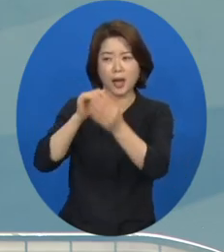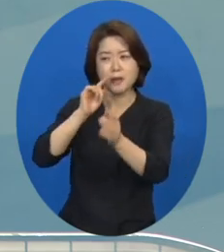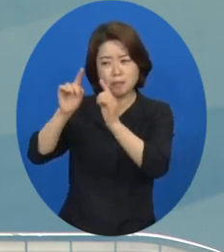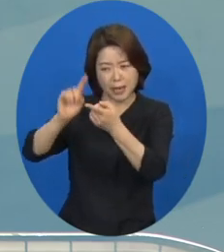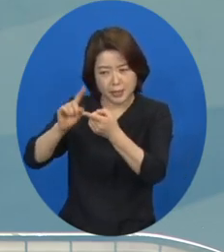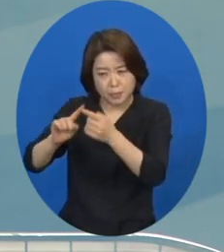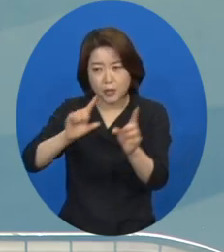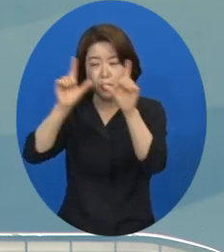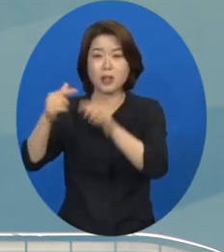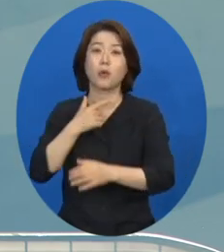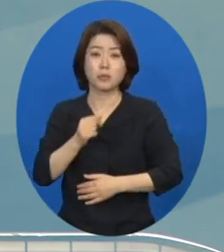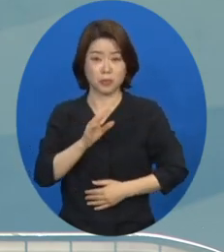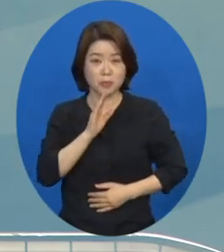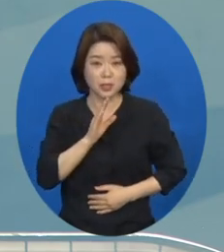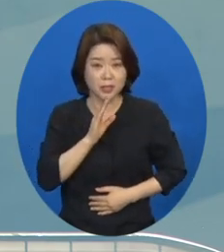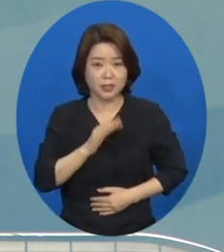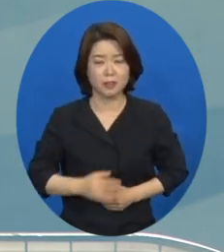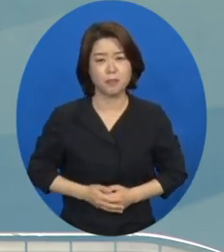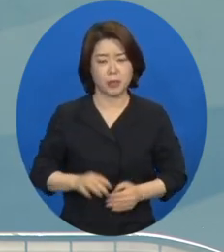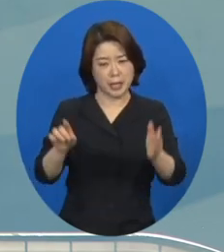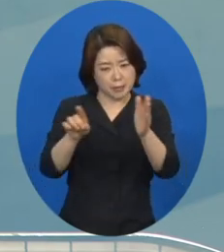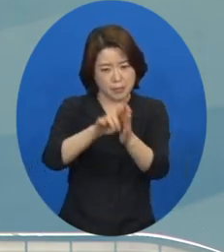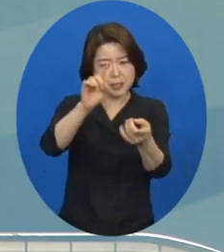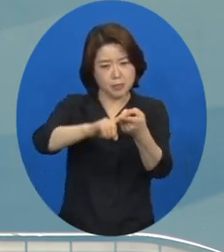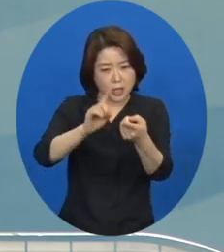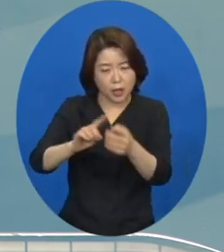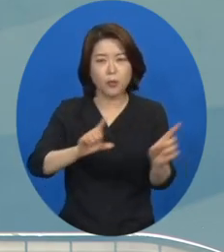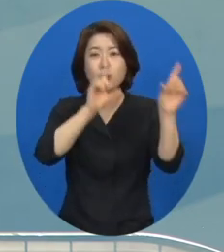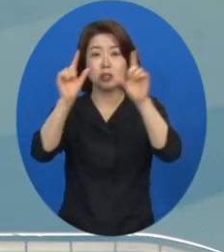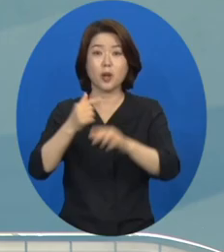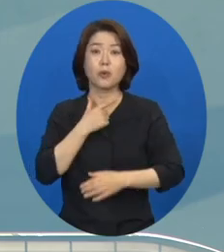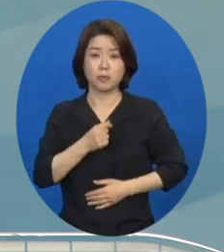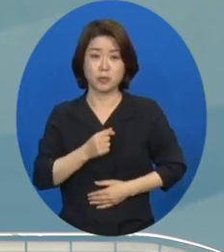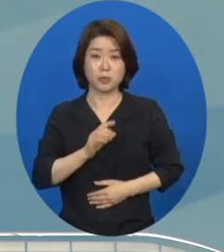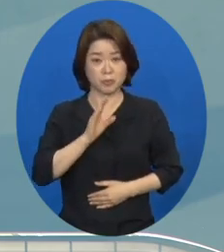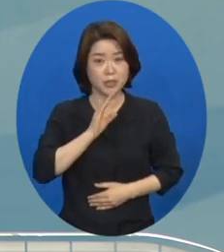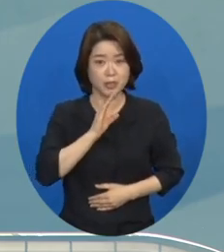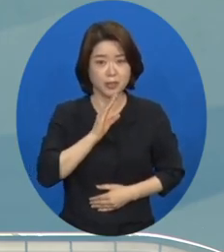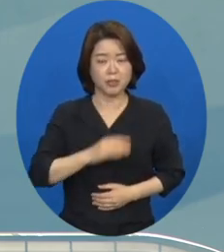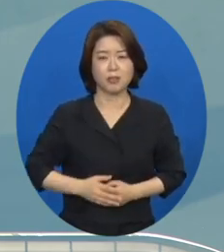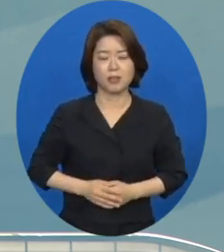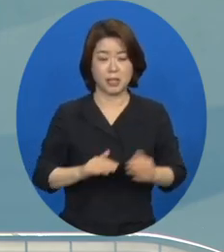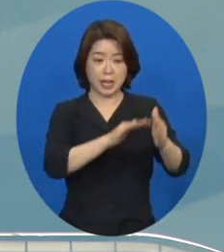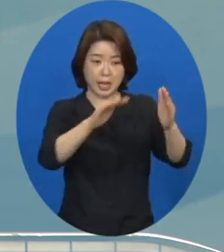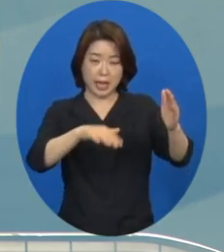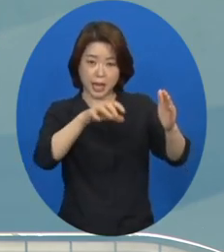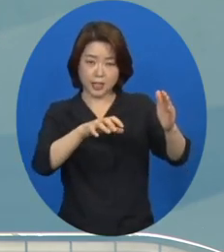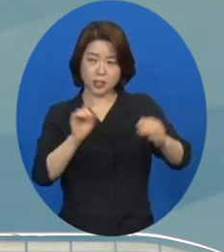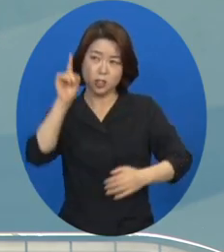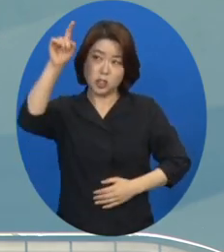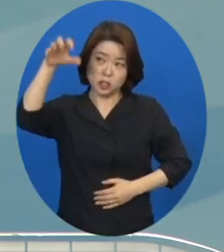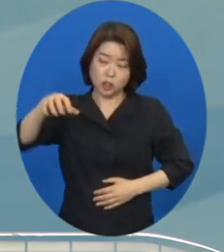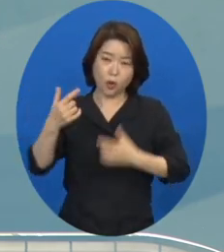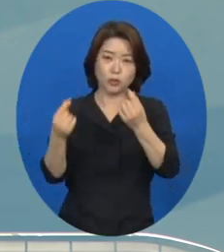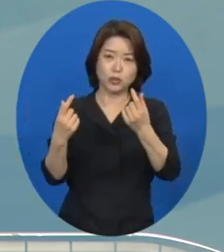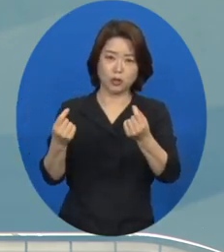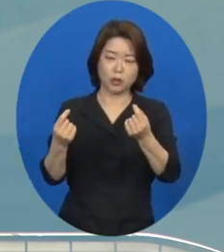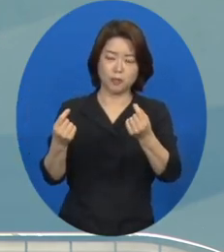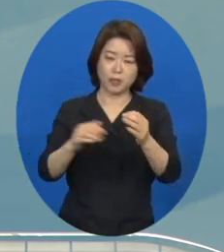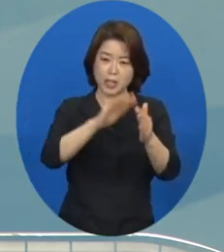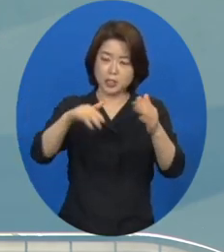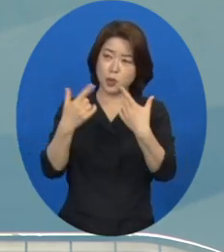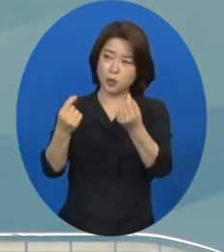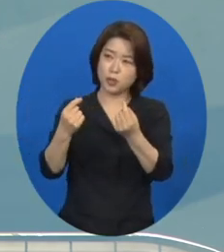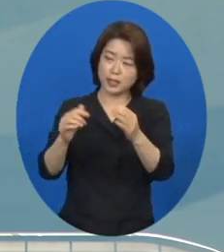살고 싶잖아요. 믿음으로 살고 싶잖아요. 가정은 천국처럼, 천국 같은 가정